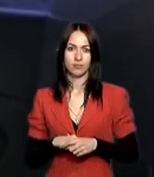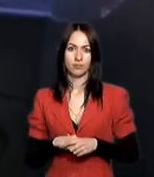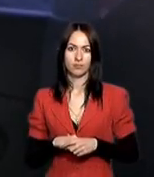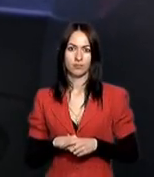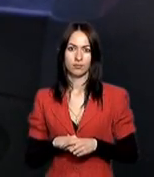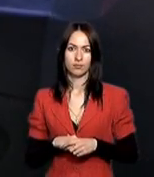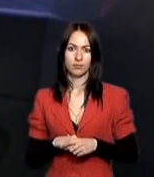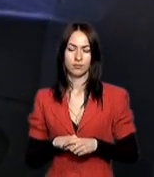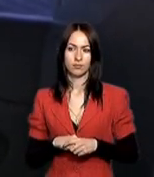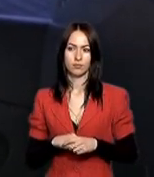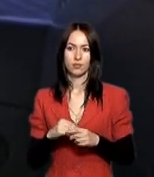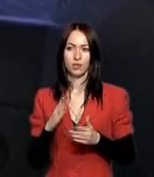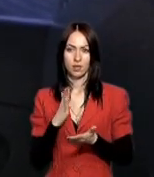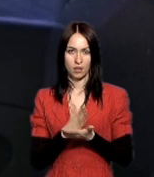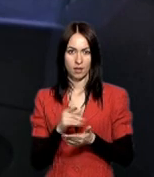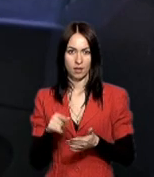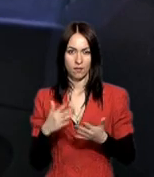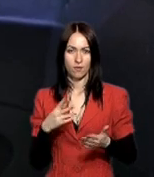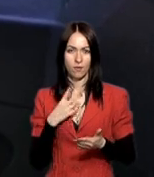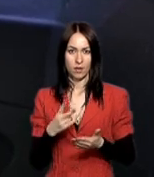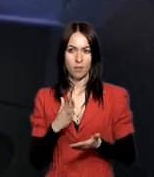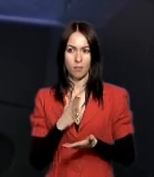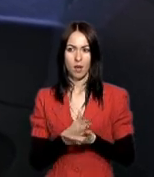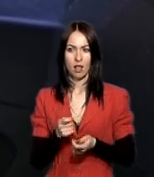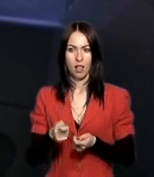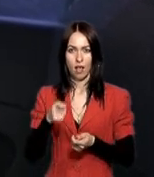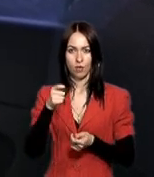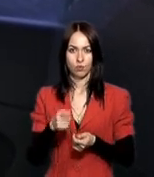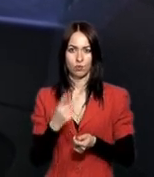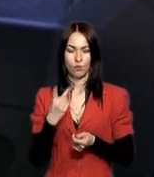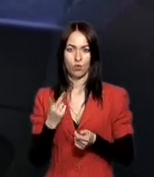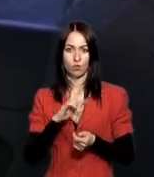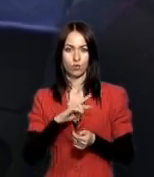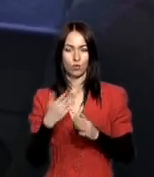Дана змійка має ланцюги з обох сторон,